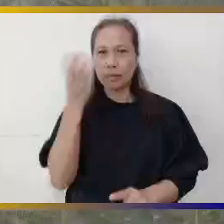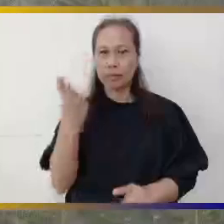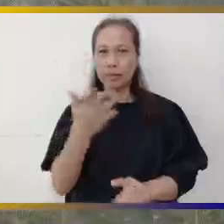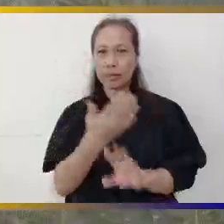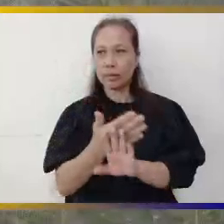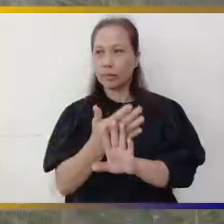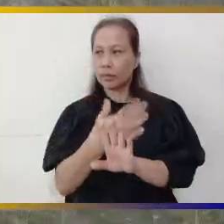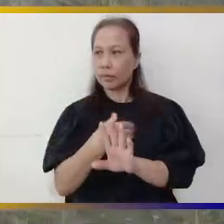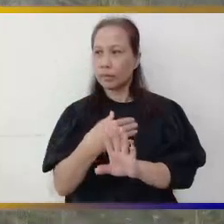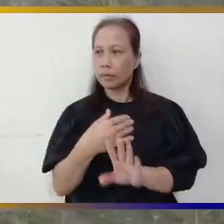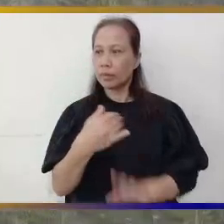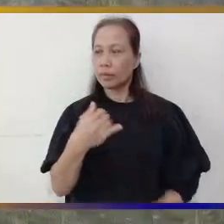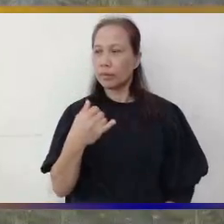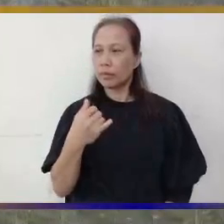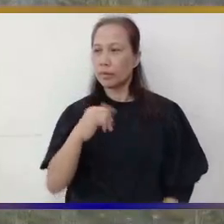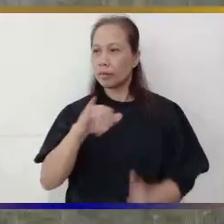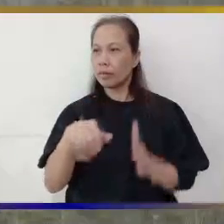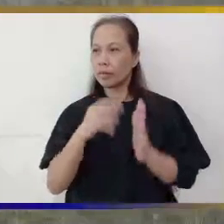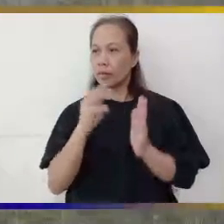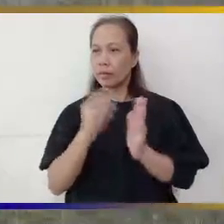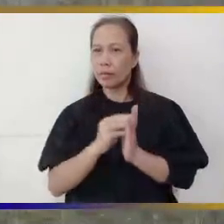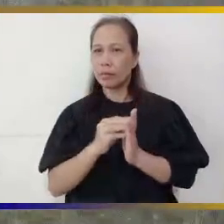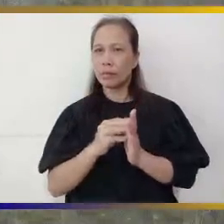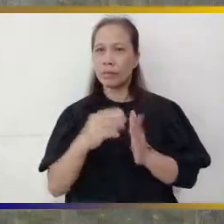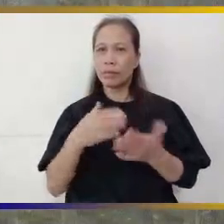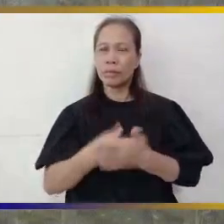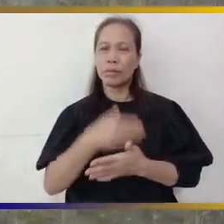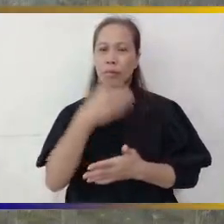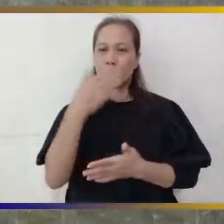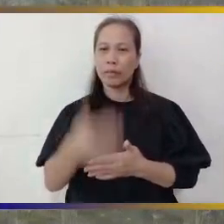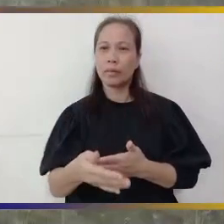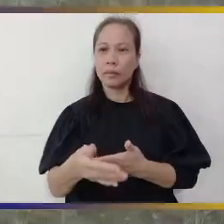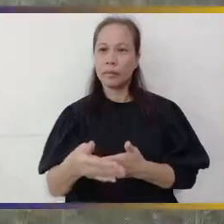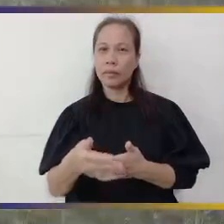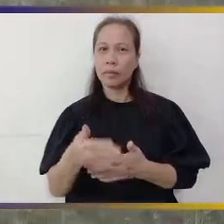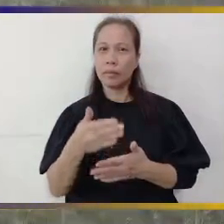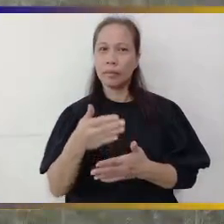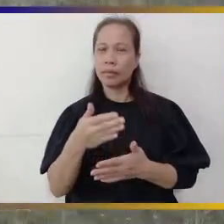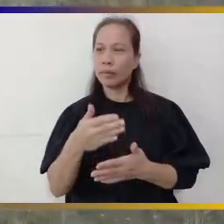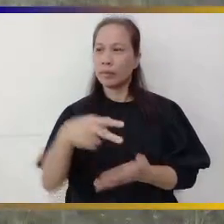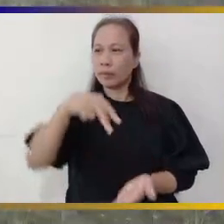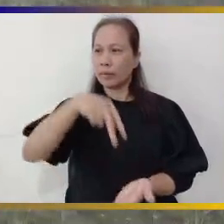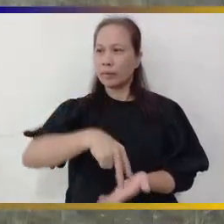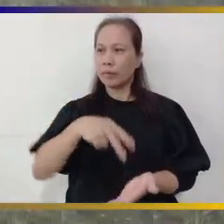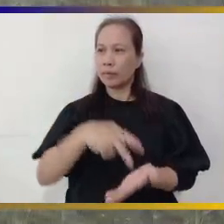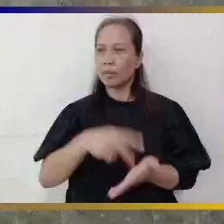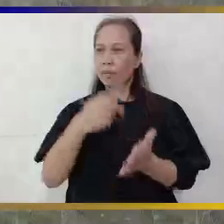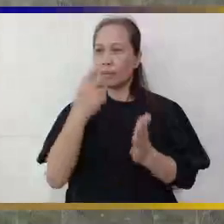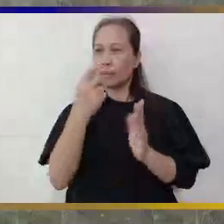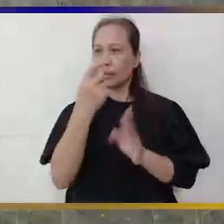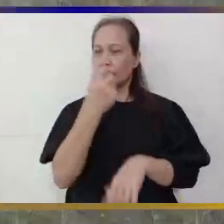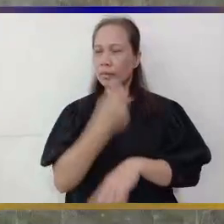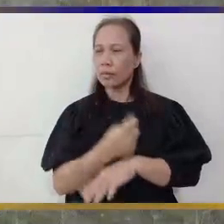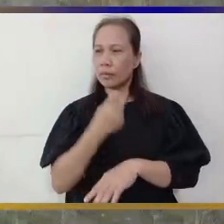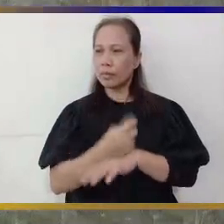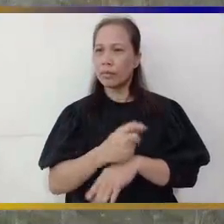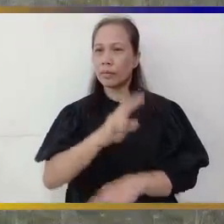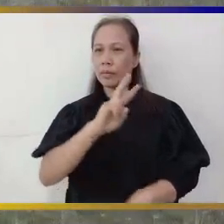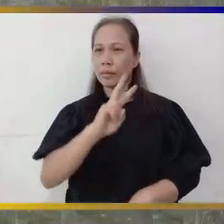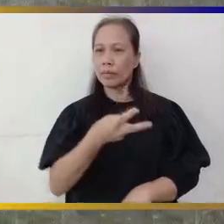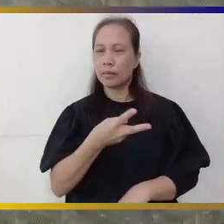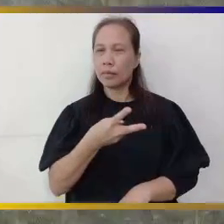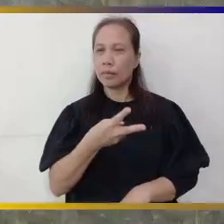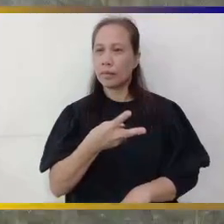oh Pagkatapos na ma itayo uli yung ah templo kasi nag i y and then second pinatayo